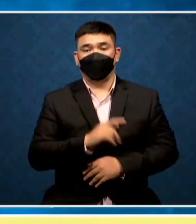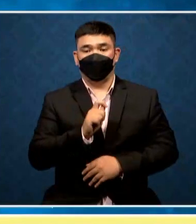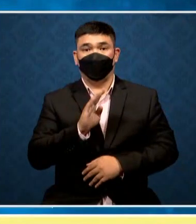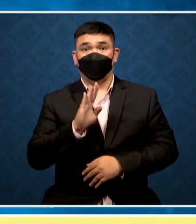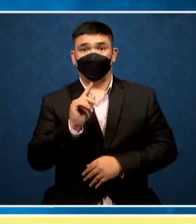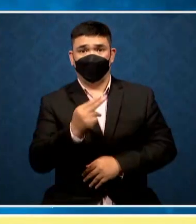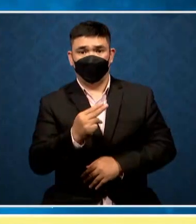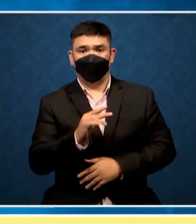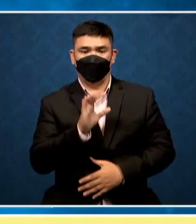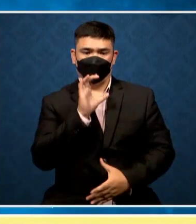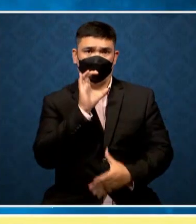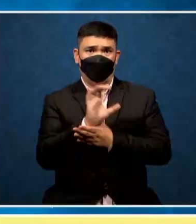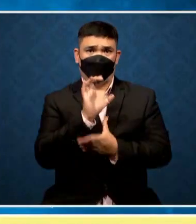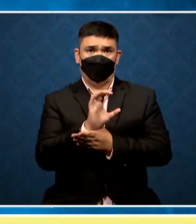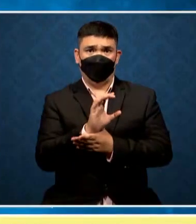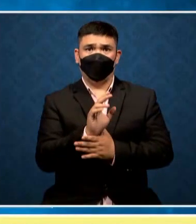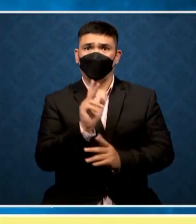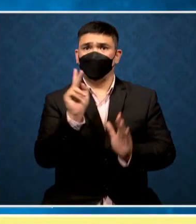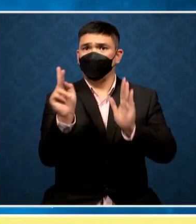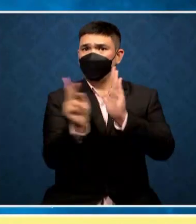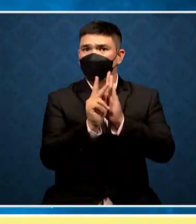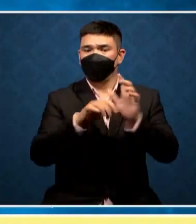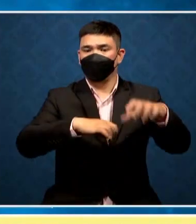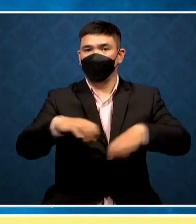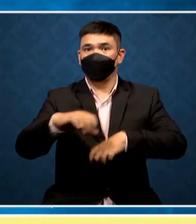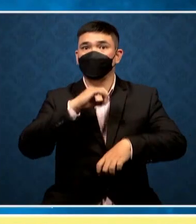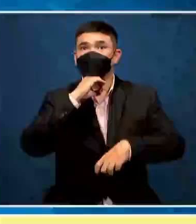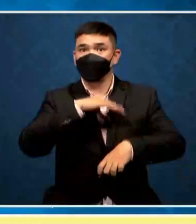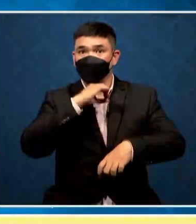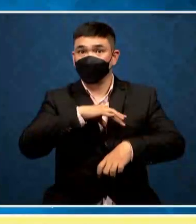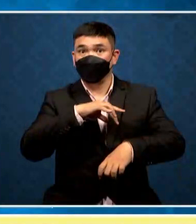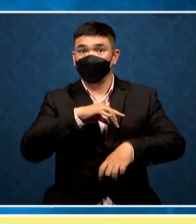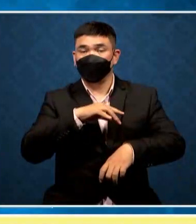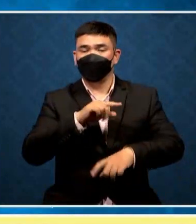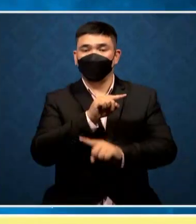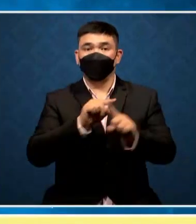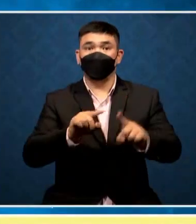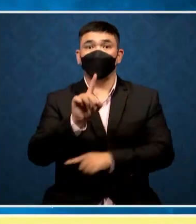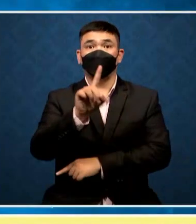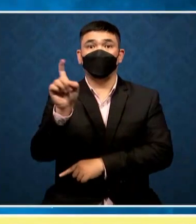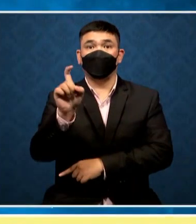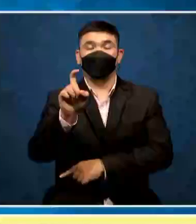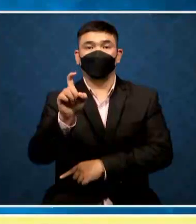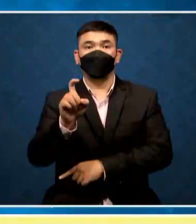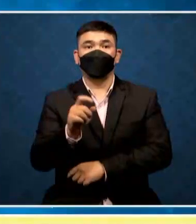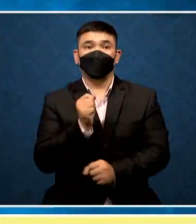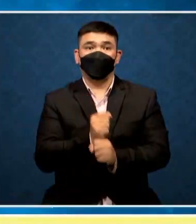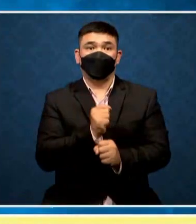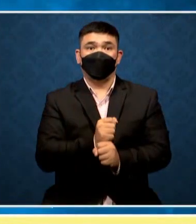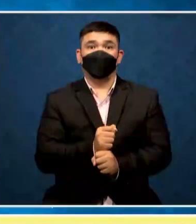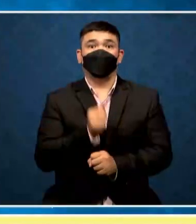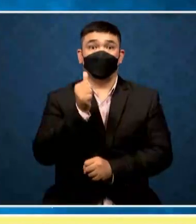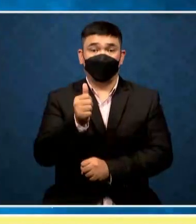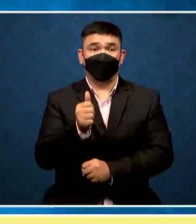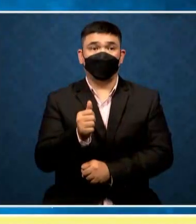ต้องข้อบายัติ ในการจัดการคยงมฝอย half้ 100% 50%ดำเิงานของ